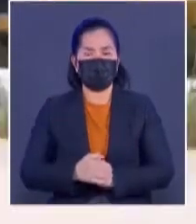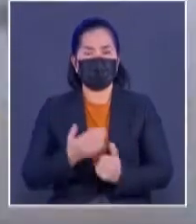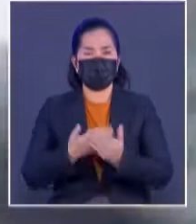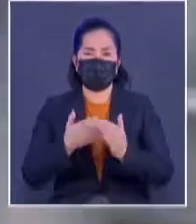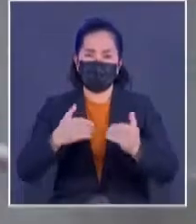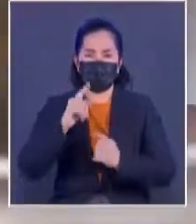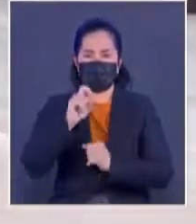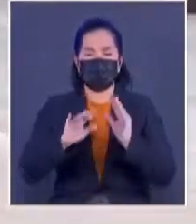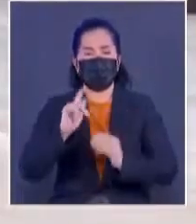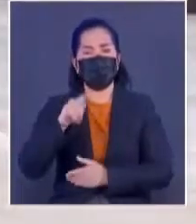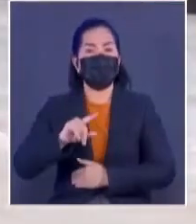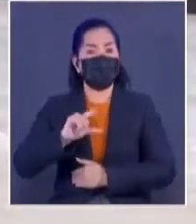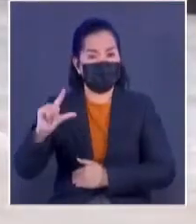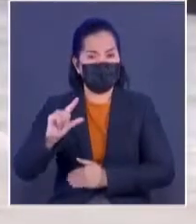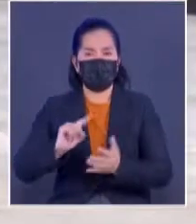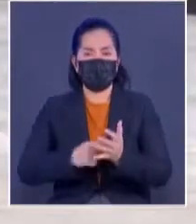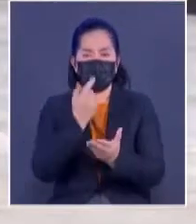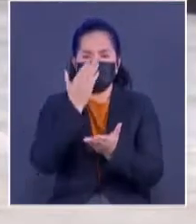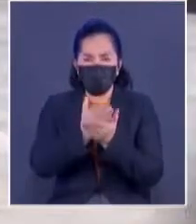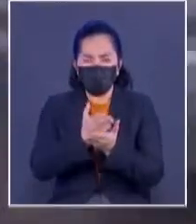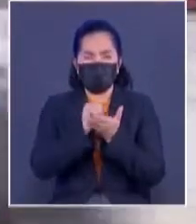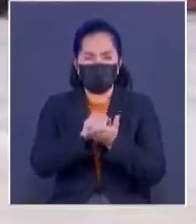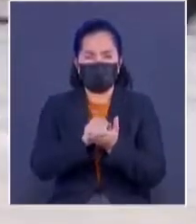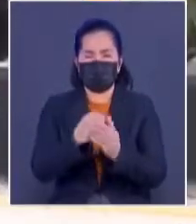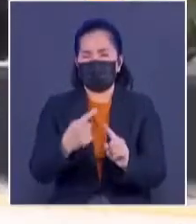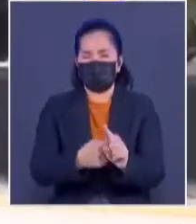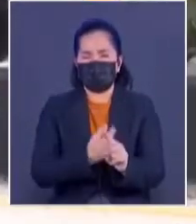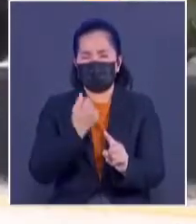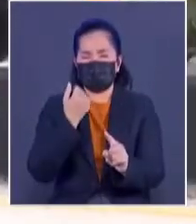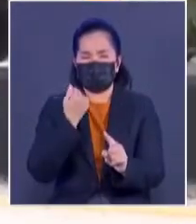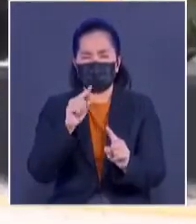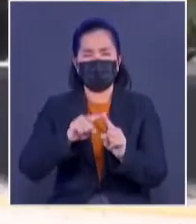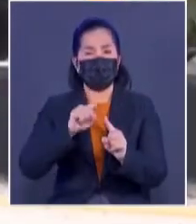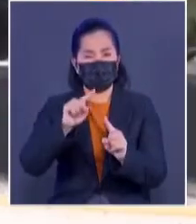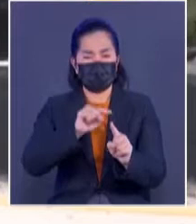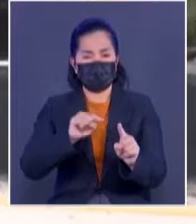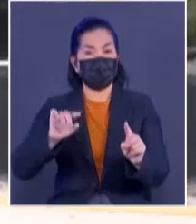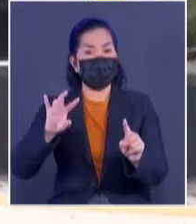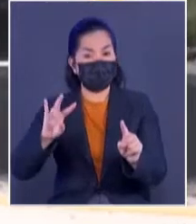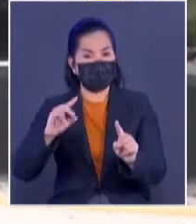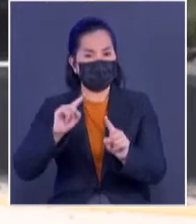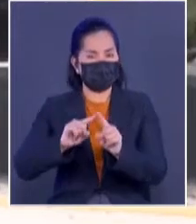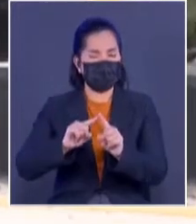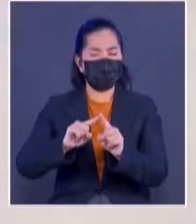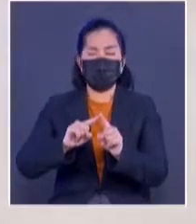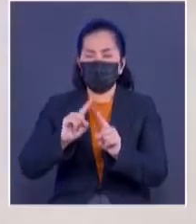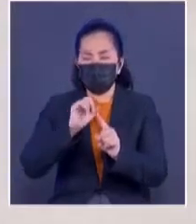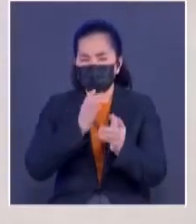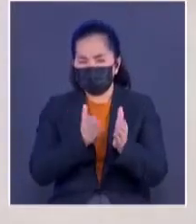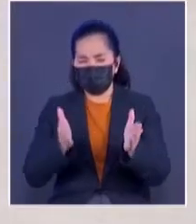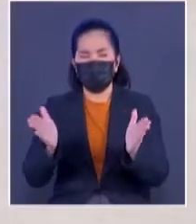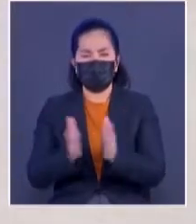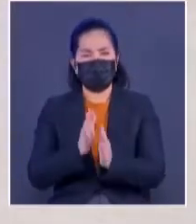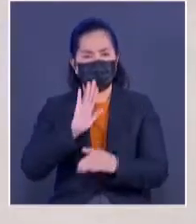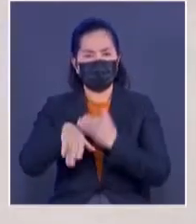หลักพันล้านบาทแล้วก็จะเริ่มหยุดวิ่งตั้งแต่1พฤศจิกายนเป็นเวลา7วันนะครับก็คือ1ถึง7พฤศจิกายนนั่นเองอันนั้น